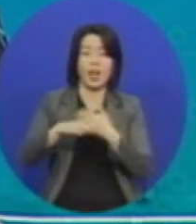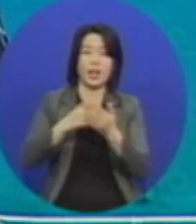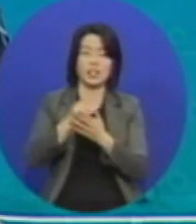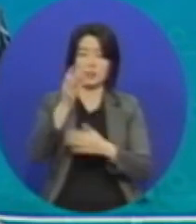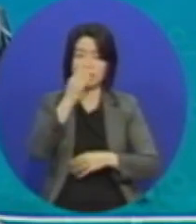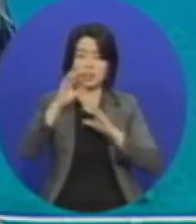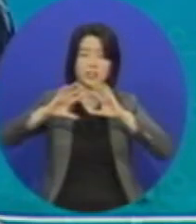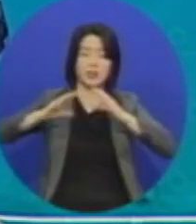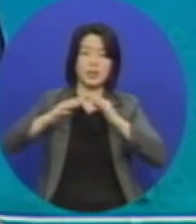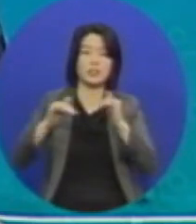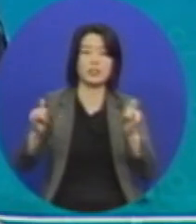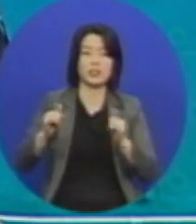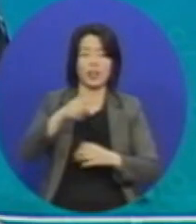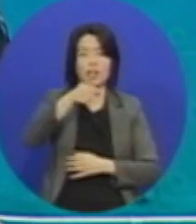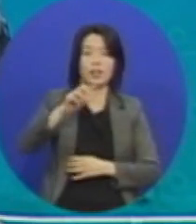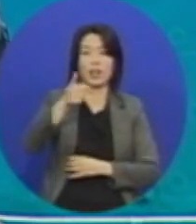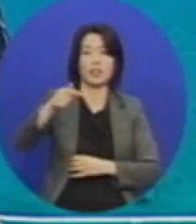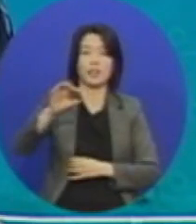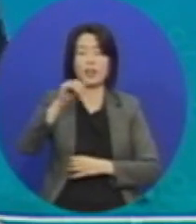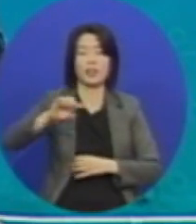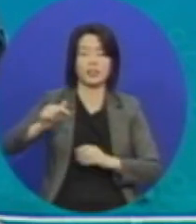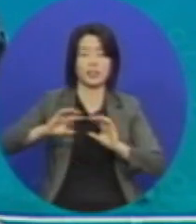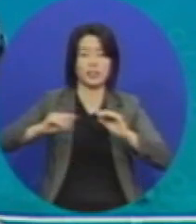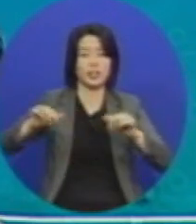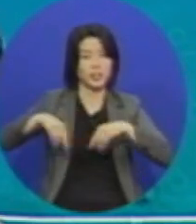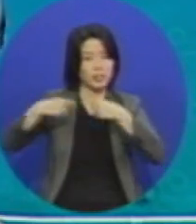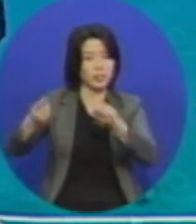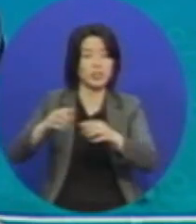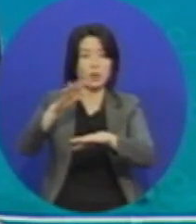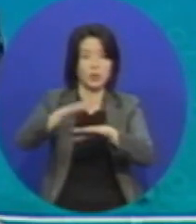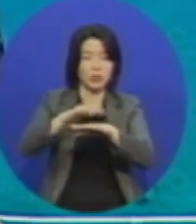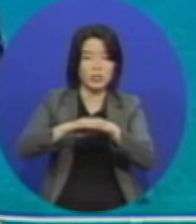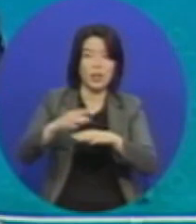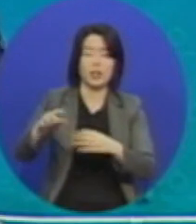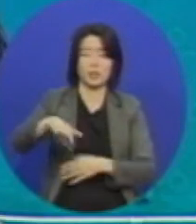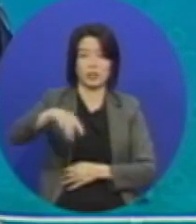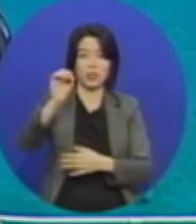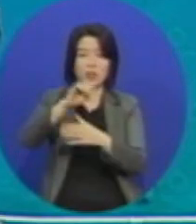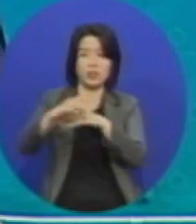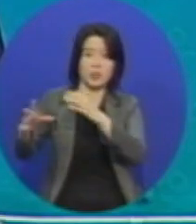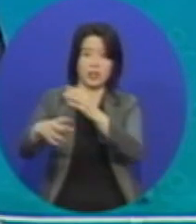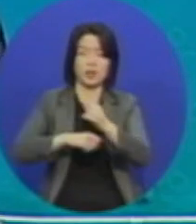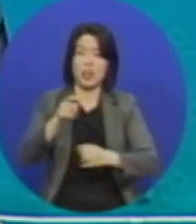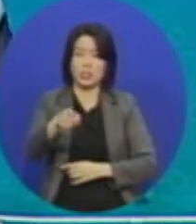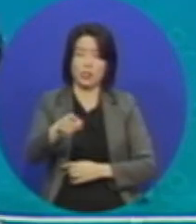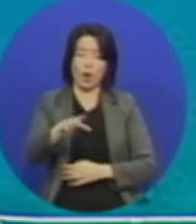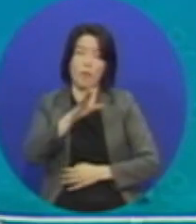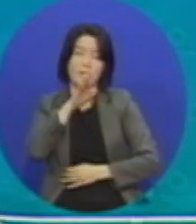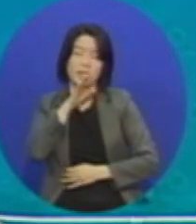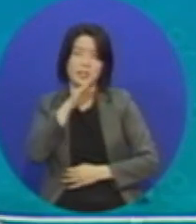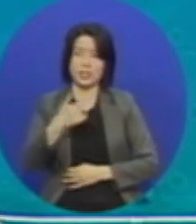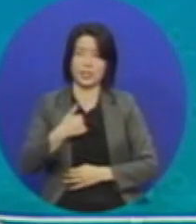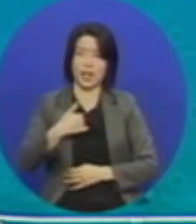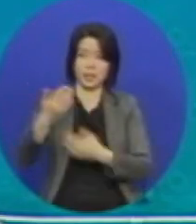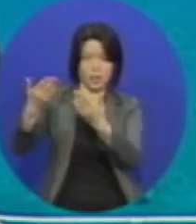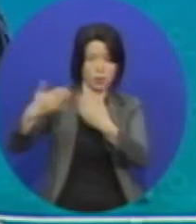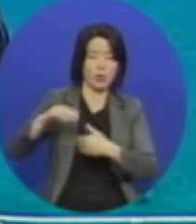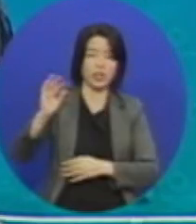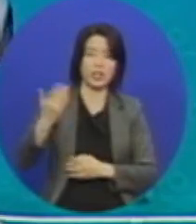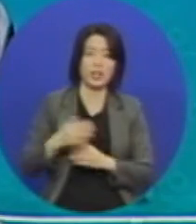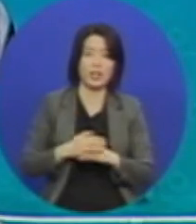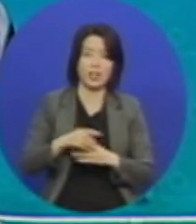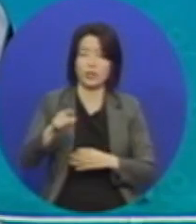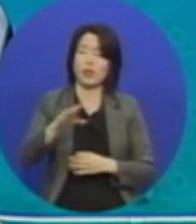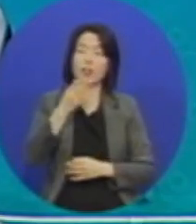백성에게 가나안 땅에 들어가서 농사짓고 첫 열매 거두면 너 그거 반드시 나에게 바쳐야 됩니다